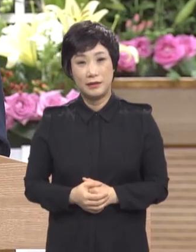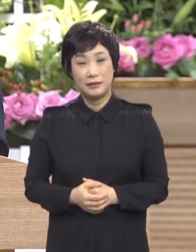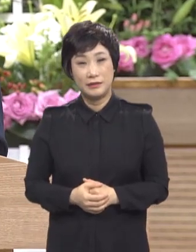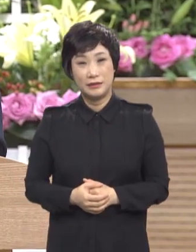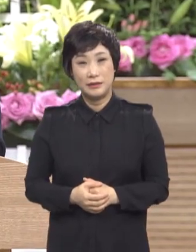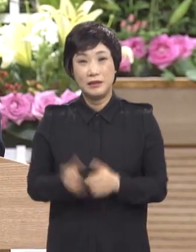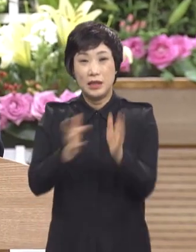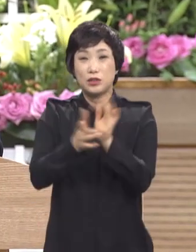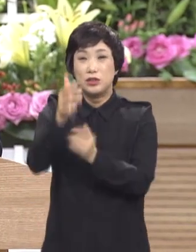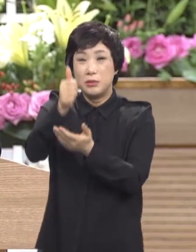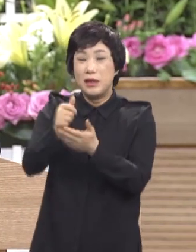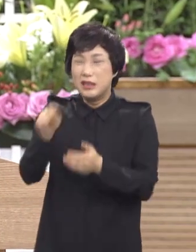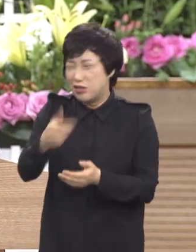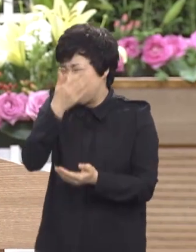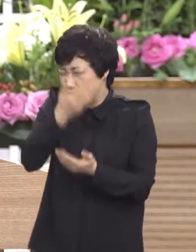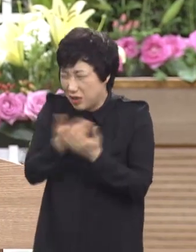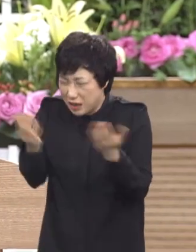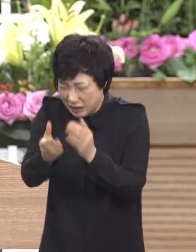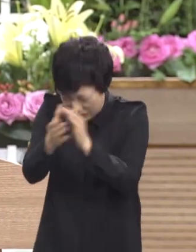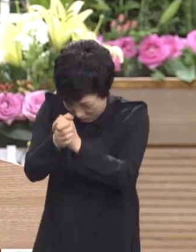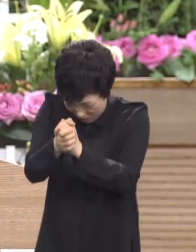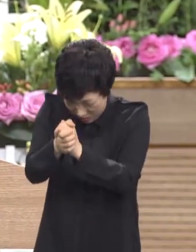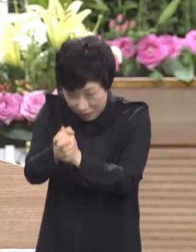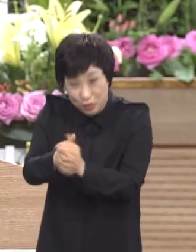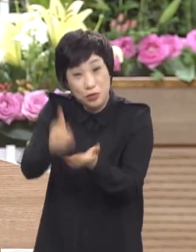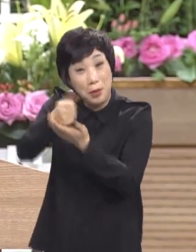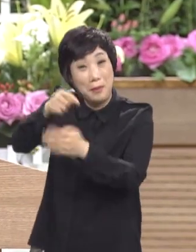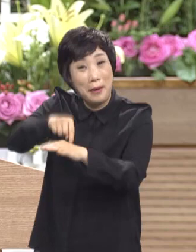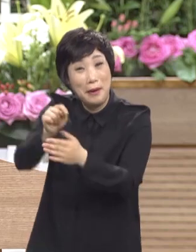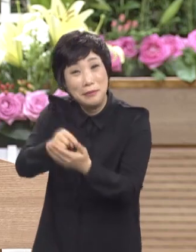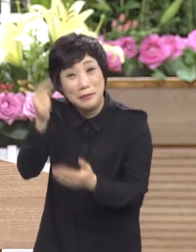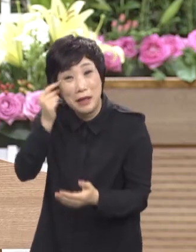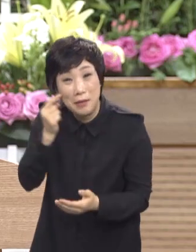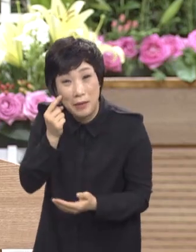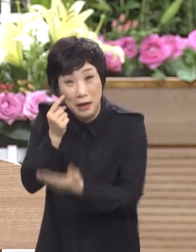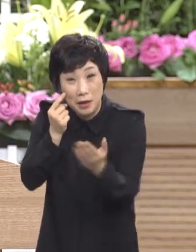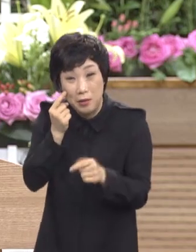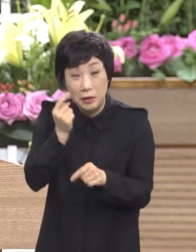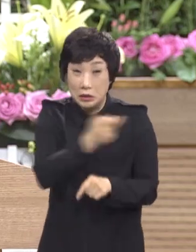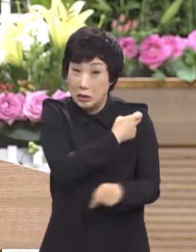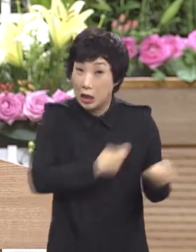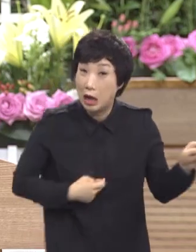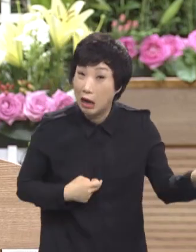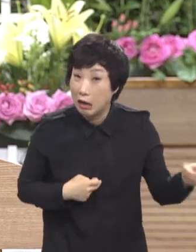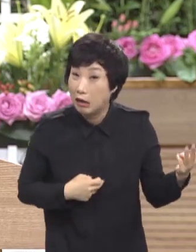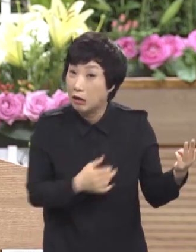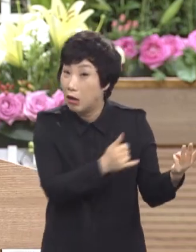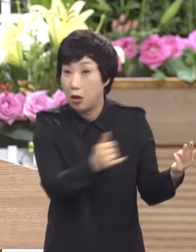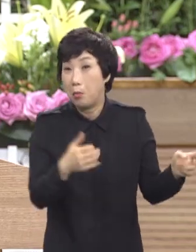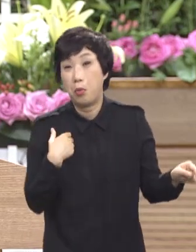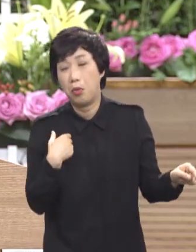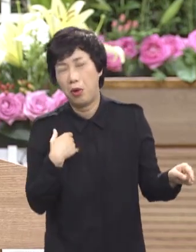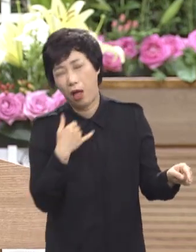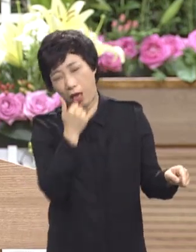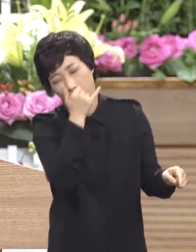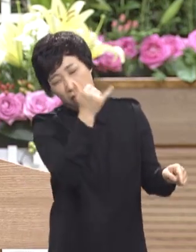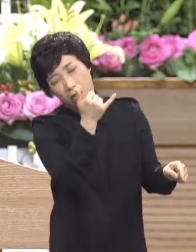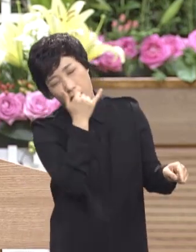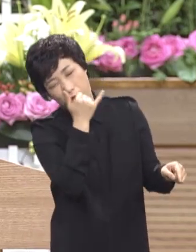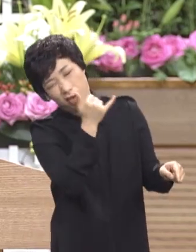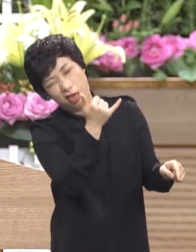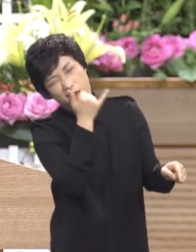주님이 중대사를 놓고 기도하시는 주님 심정을 제자들이 알 리가 없지요. 깊이